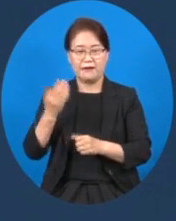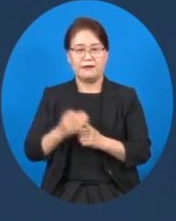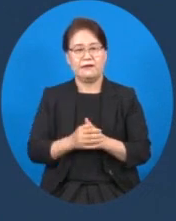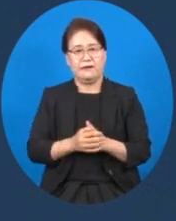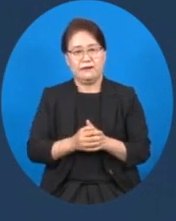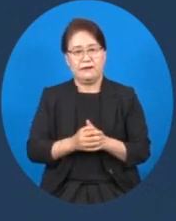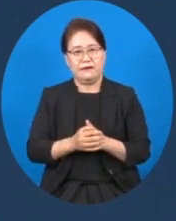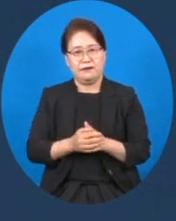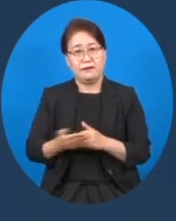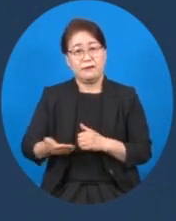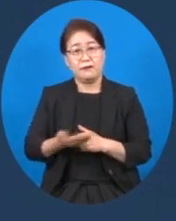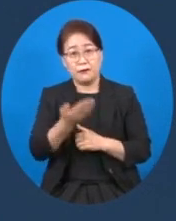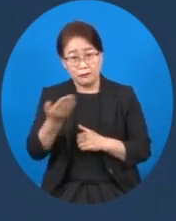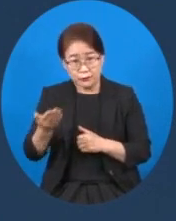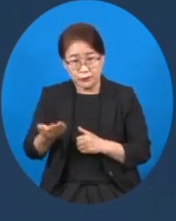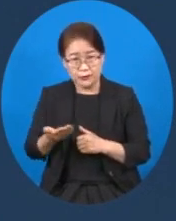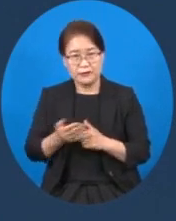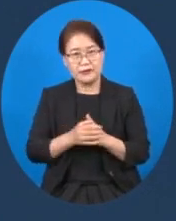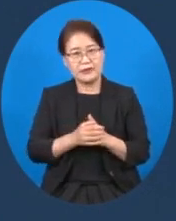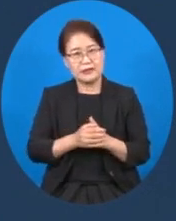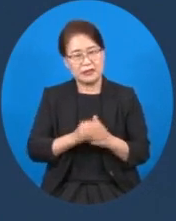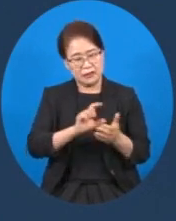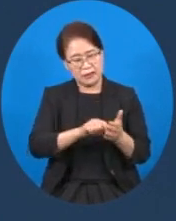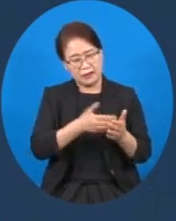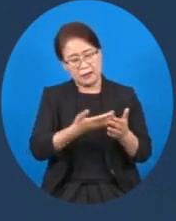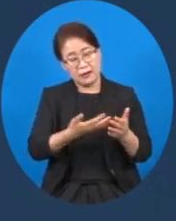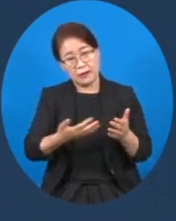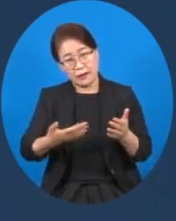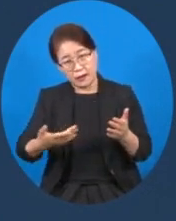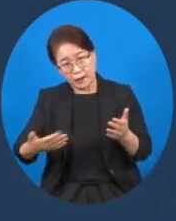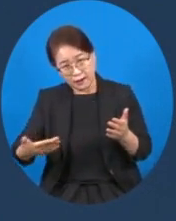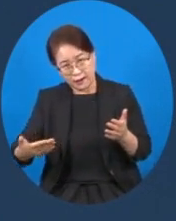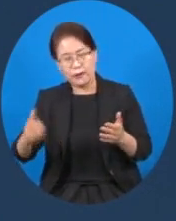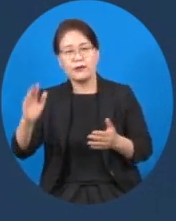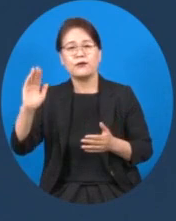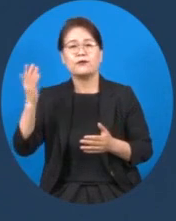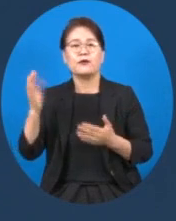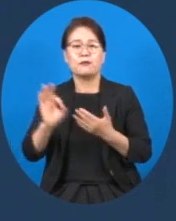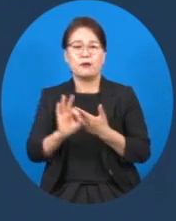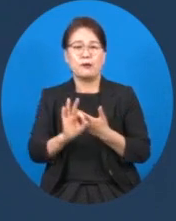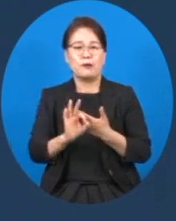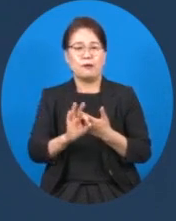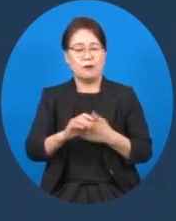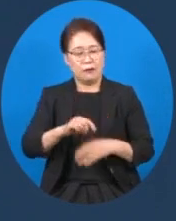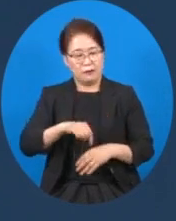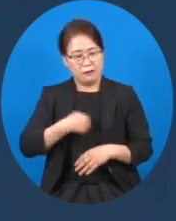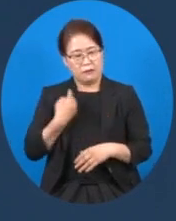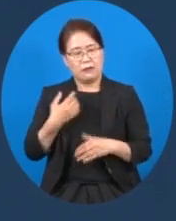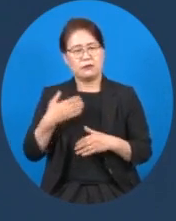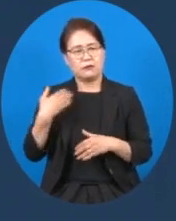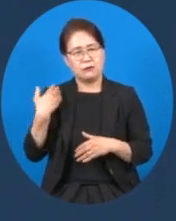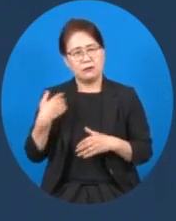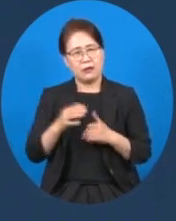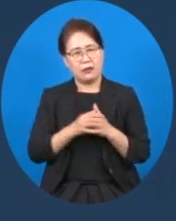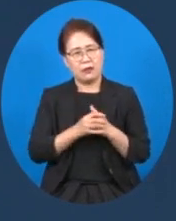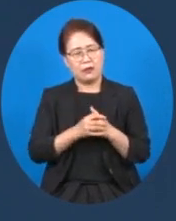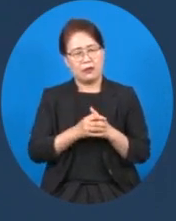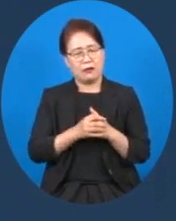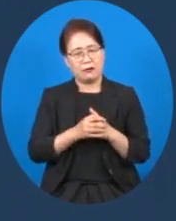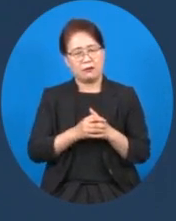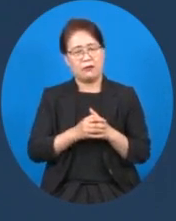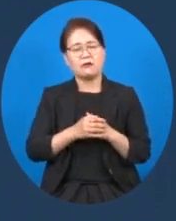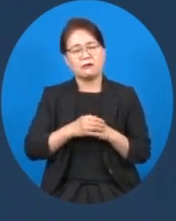그런데 여러분 어떻습니까? 시간이 지나게 되면은 자신도 모르게 매너리즘에 빠지게 돼.